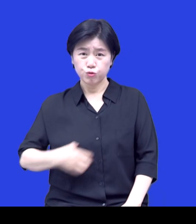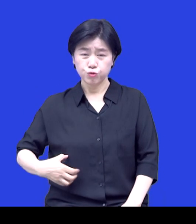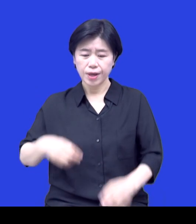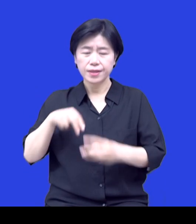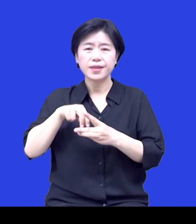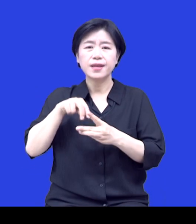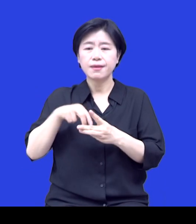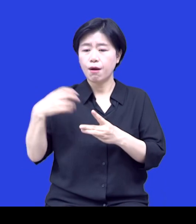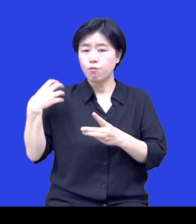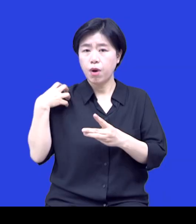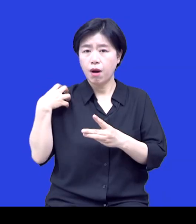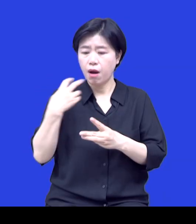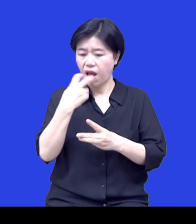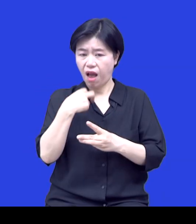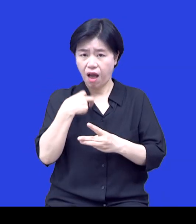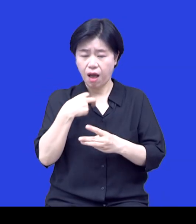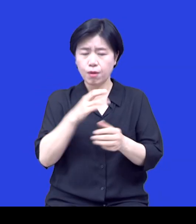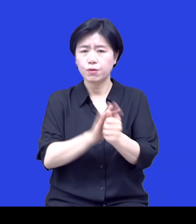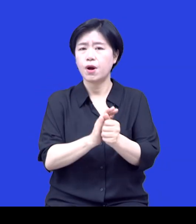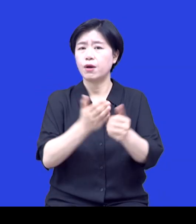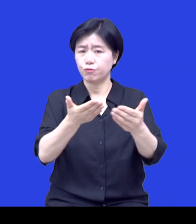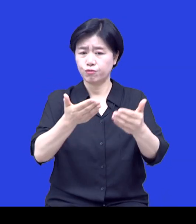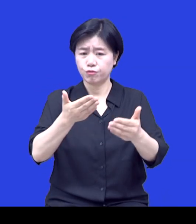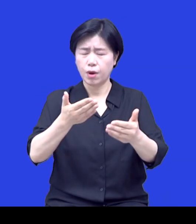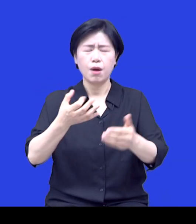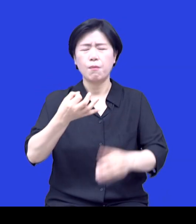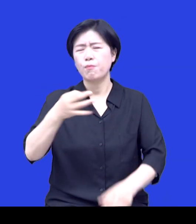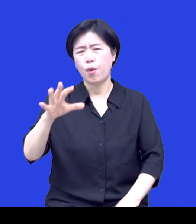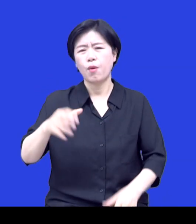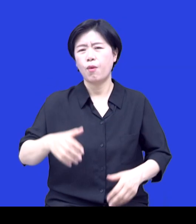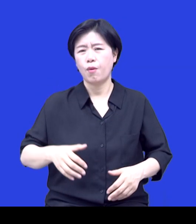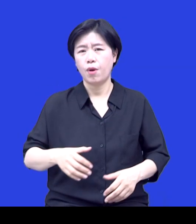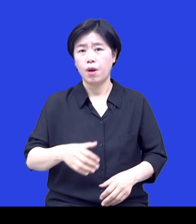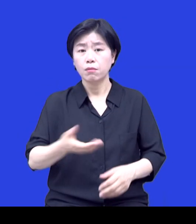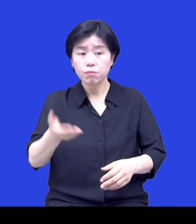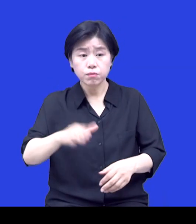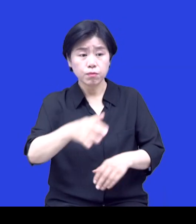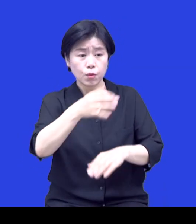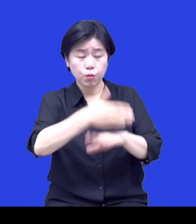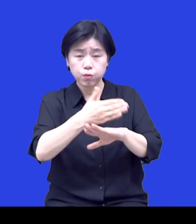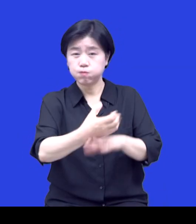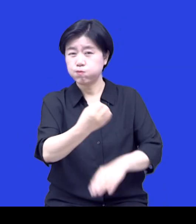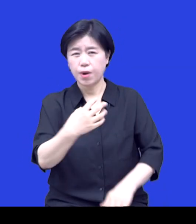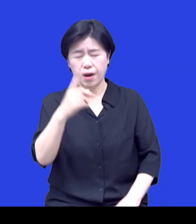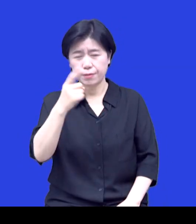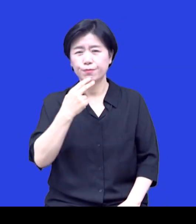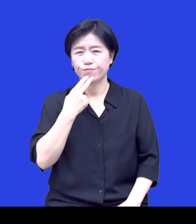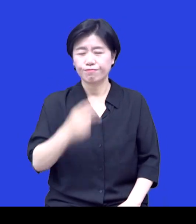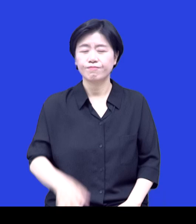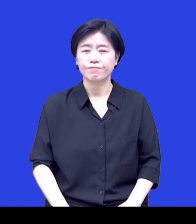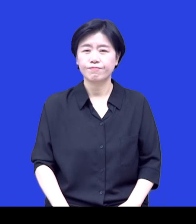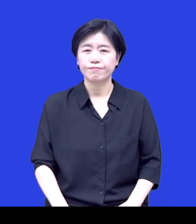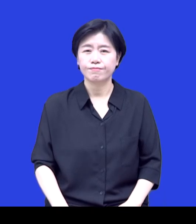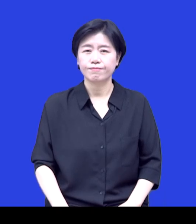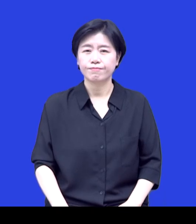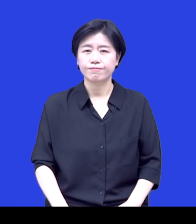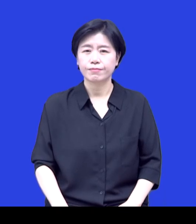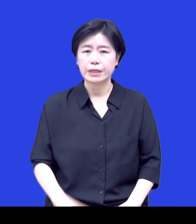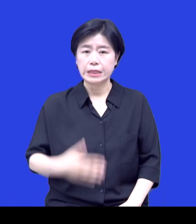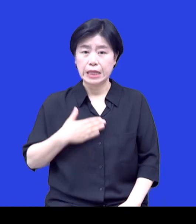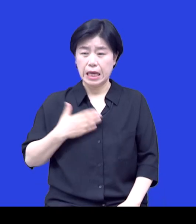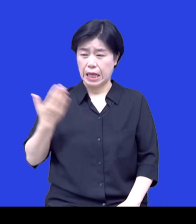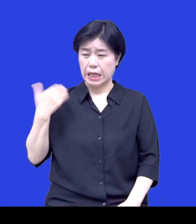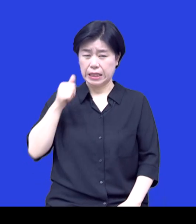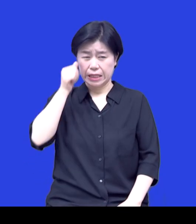예. 그렇죠. 아니 뭐 고맙다는 말도 없어요. 예, 그렇게 그렇죠, 다 그렇죠. 해줘도. 예, 그리고 사춘기 시절에 사실 저도 그게 되게